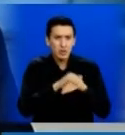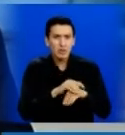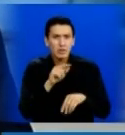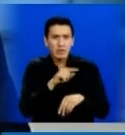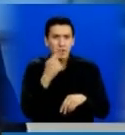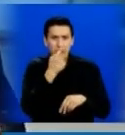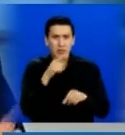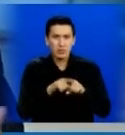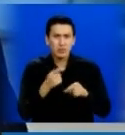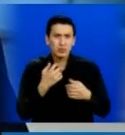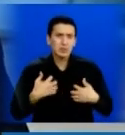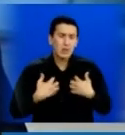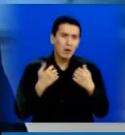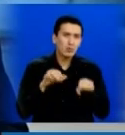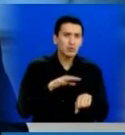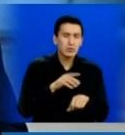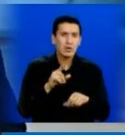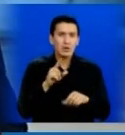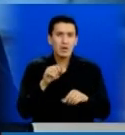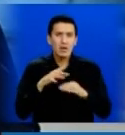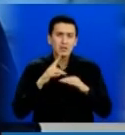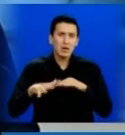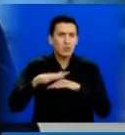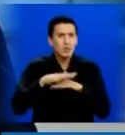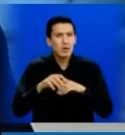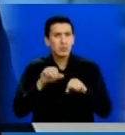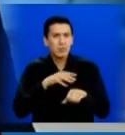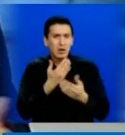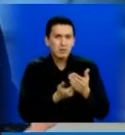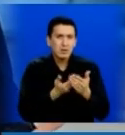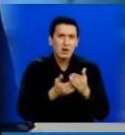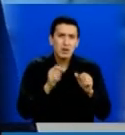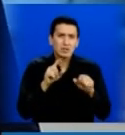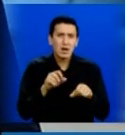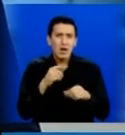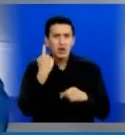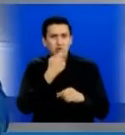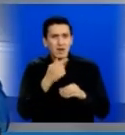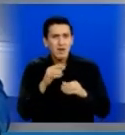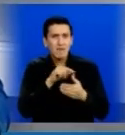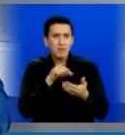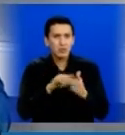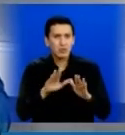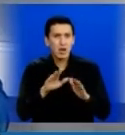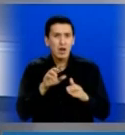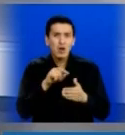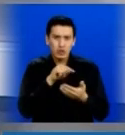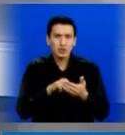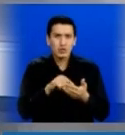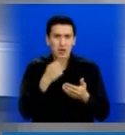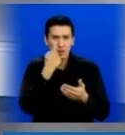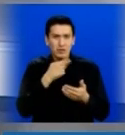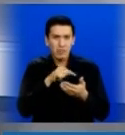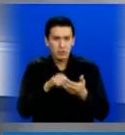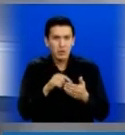глазах смятение? Может быть, страх за будущее страны? Или вы консультируете их только вот, по личным вопросам? По личным вопросам. Но и работа, но